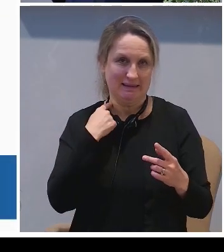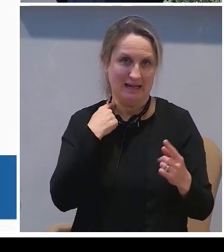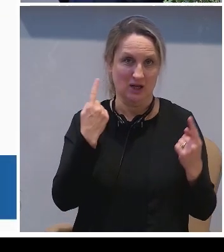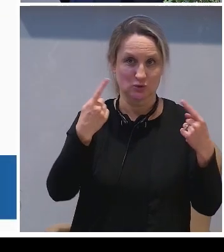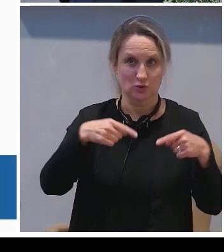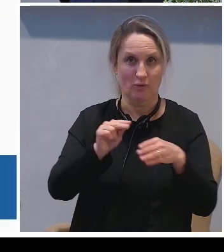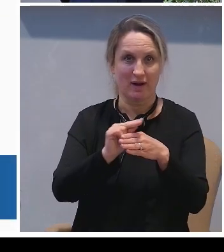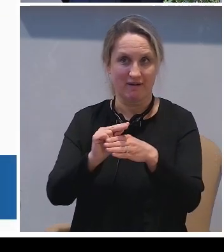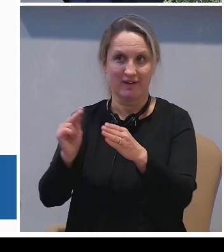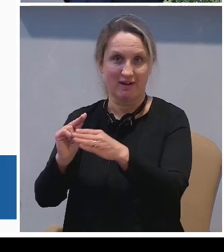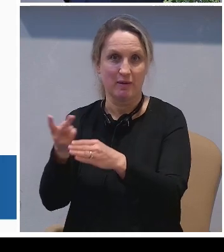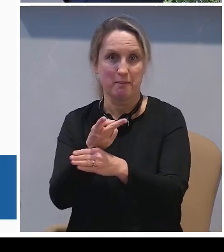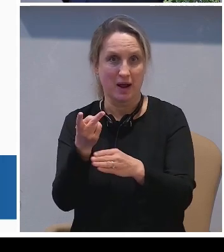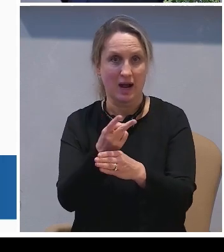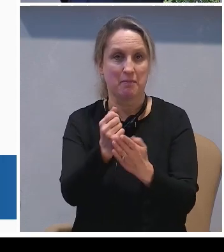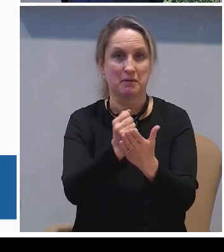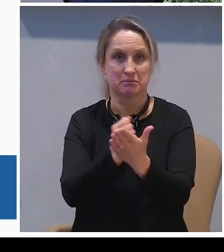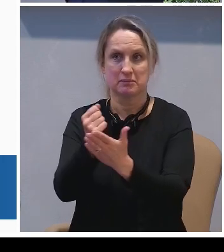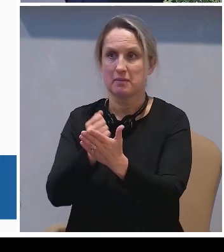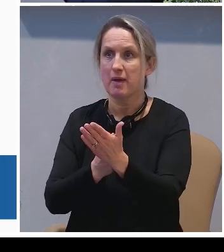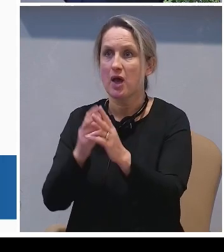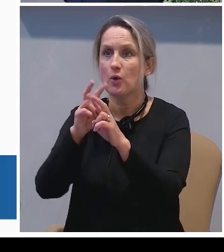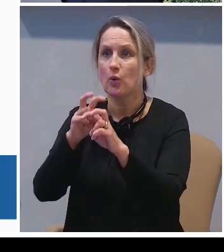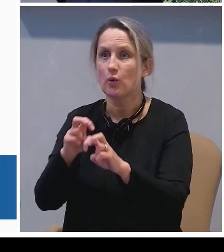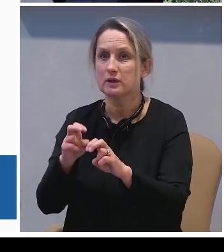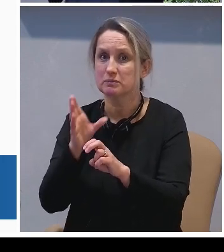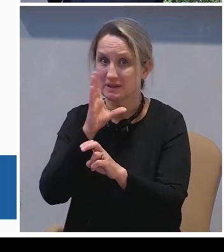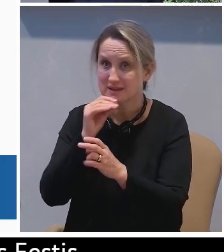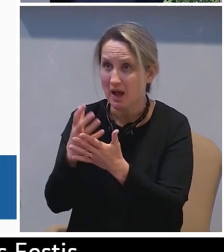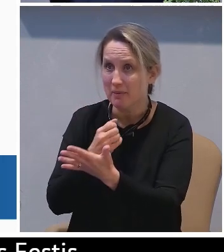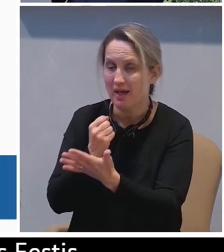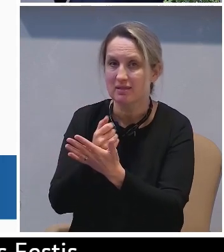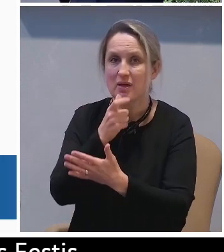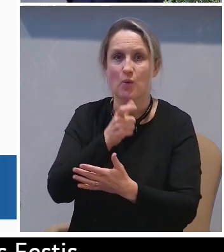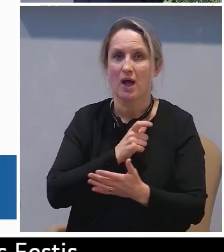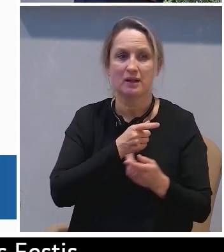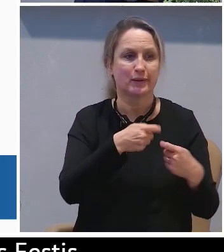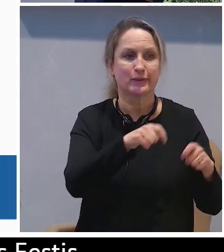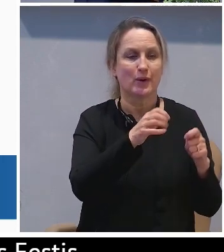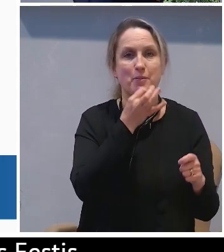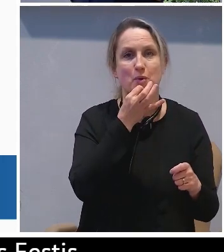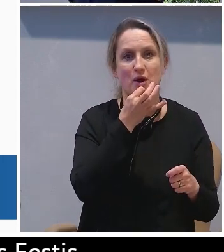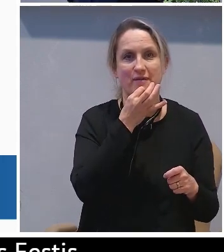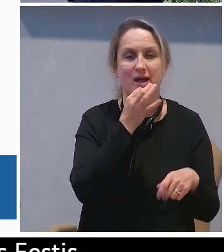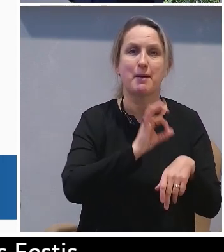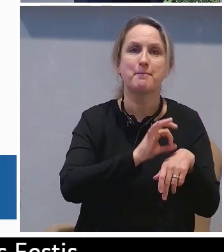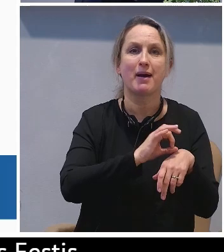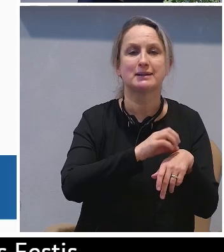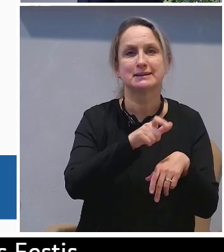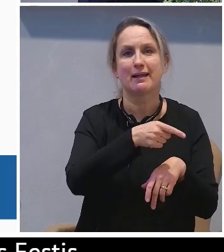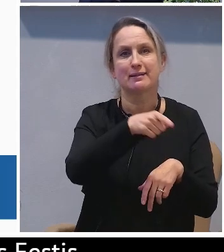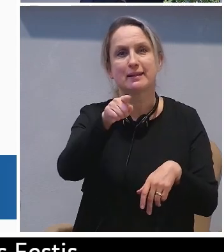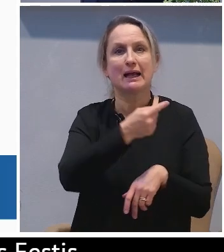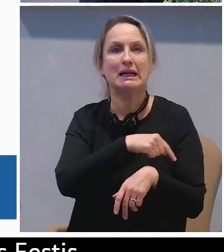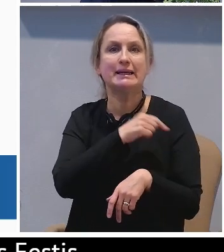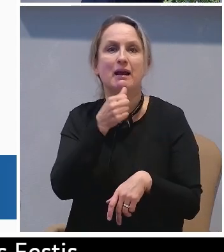kätte, Duchenne and Becker siis muscular tegelikult öeldi, dystrophy. et seda veel ei But when we turundata, inquired soovitati about ka its patsientidel availability pöörduda for us, we were told